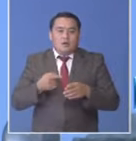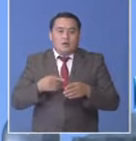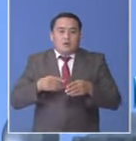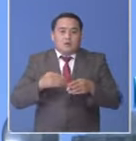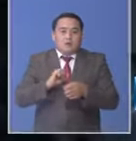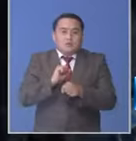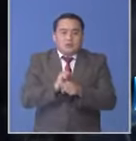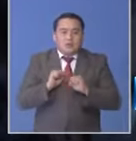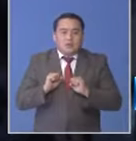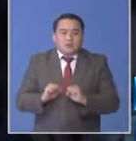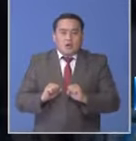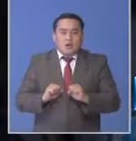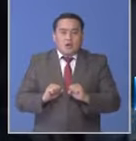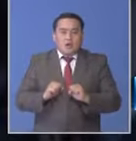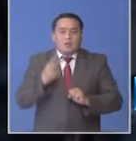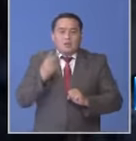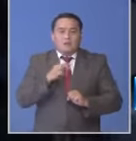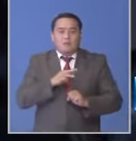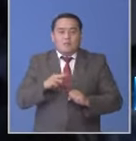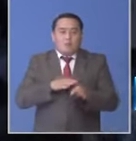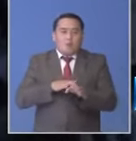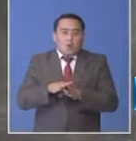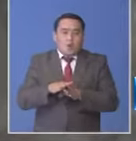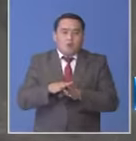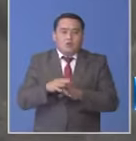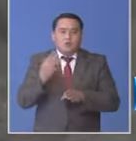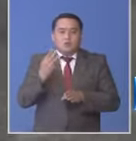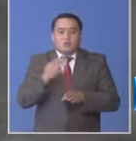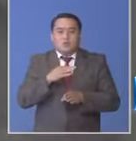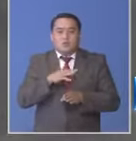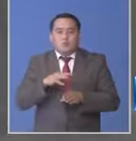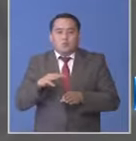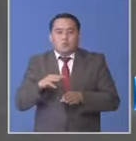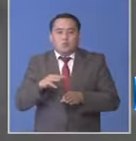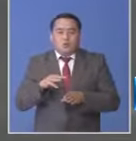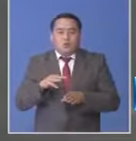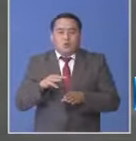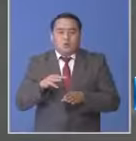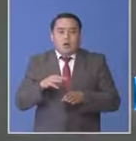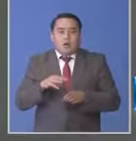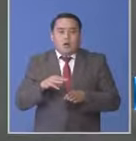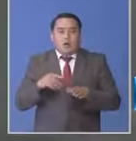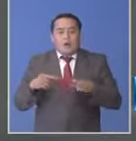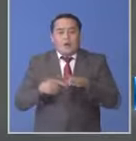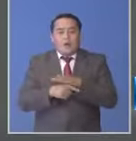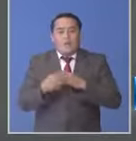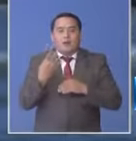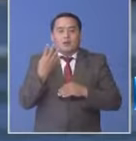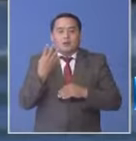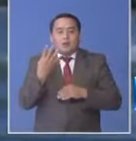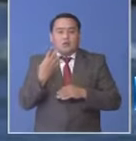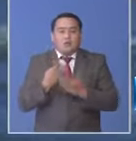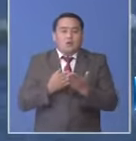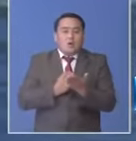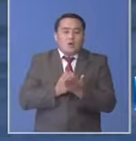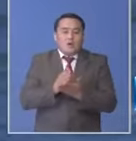герметичной. Проверяют ее, погружая на 2 минуты в воду полностью и 4 минуты держат на плаву. А переправу оценивают по 3 показателям.